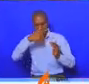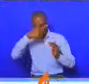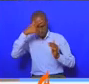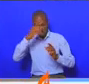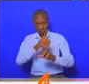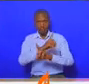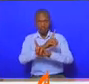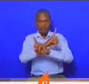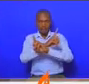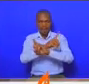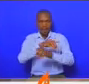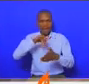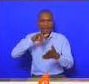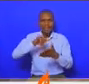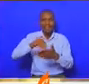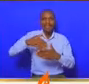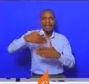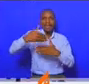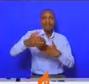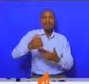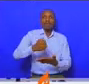that is ahead of us.